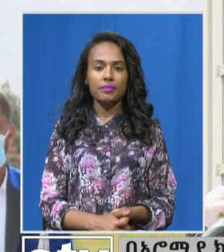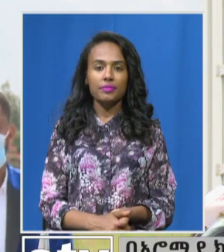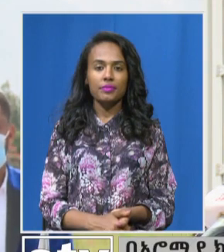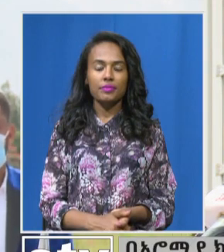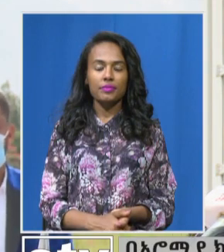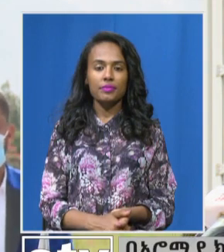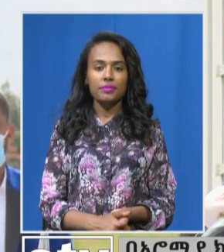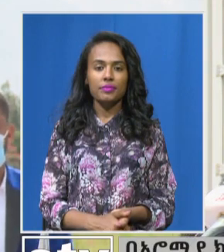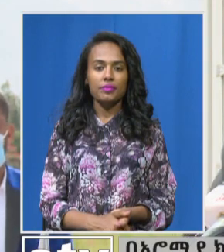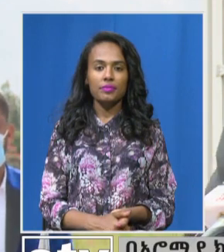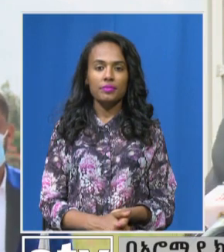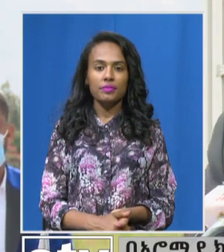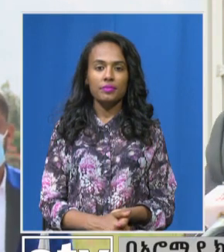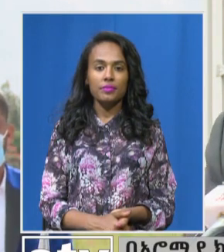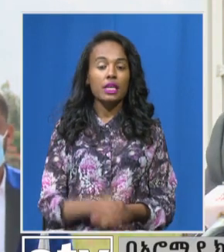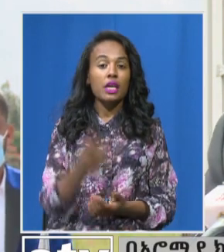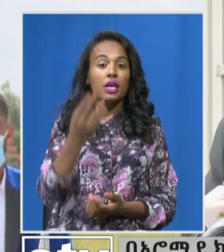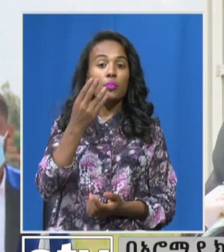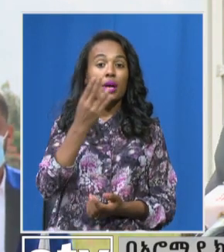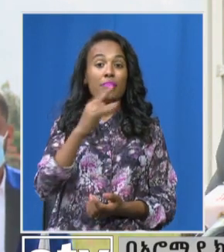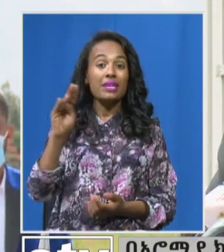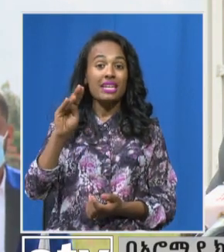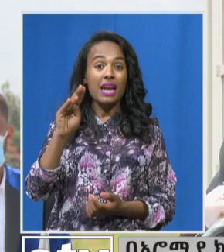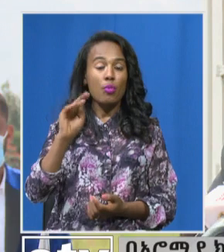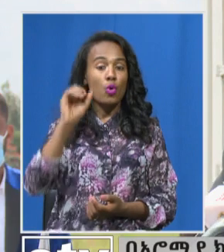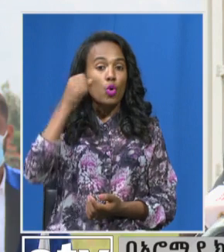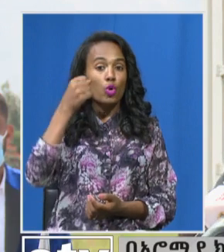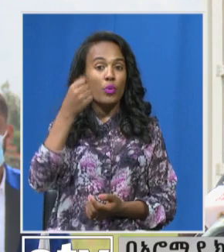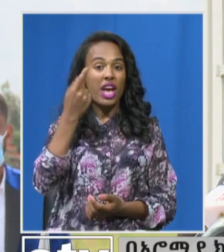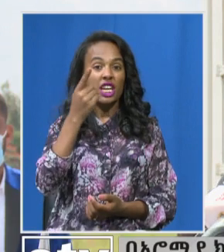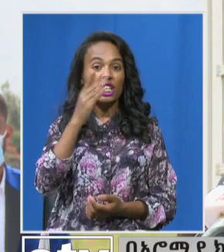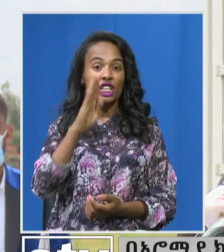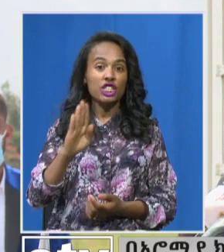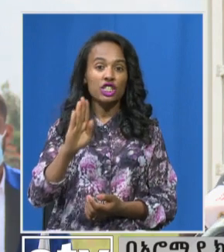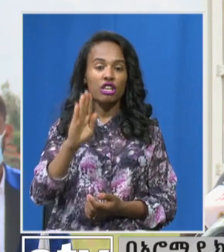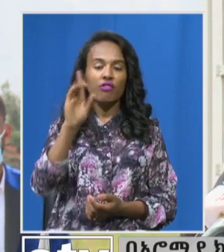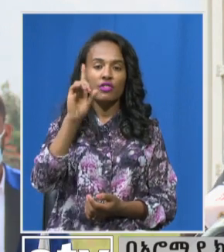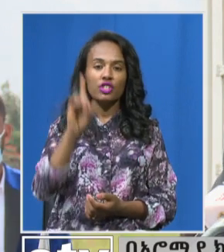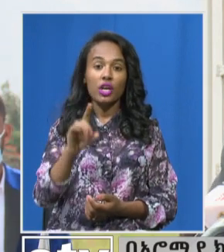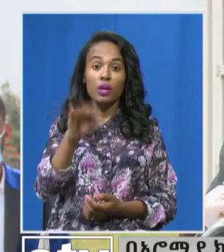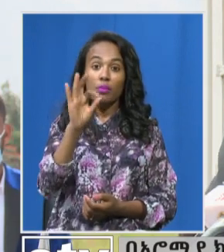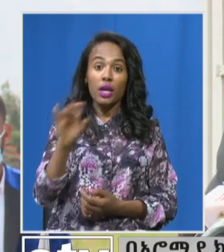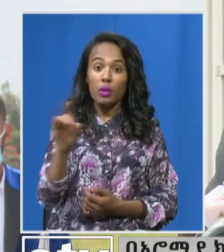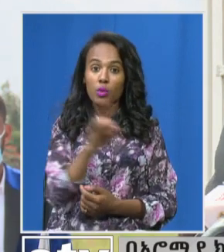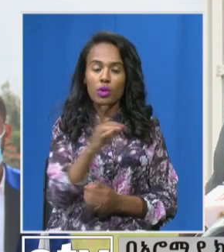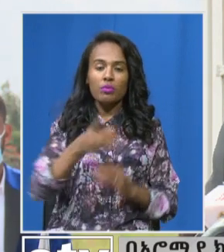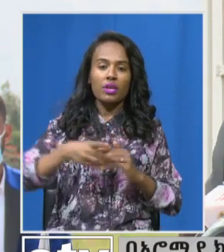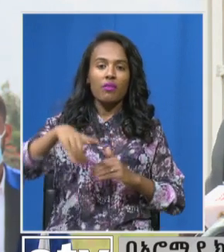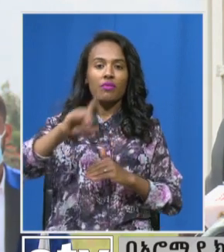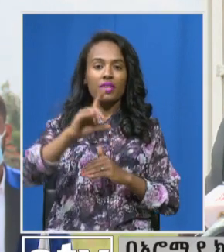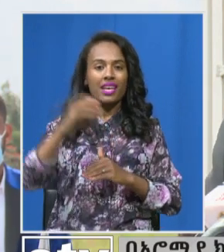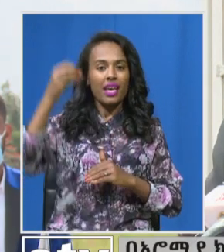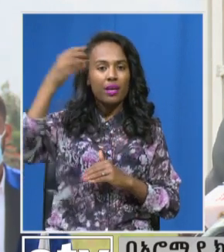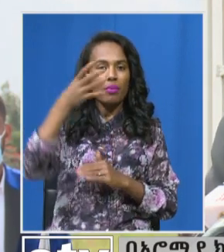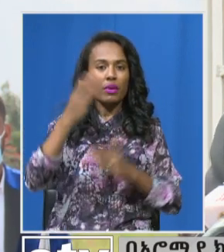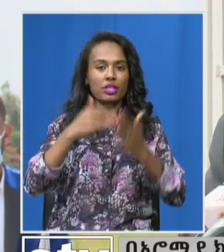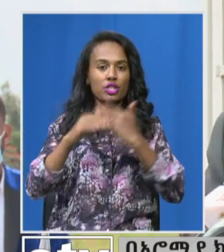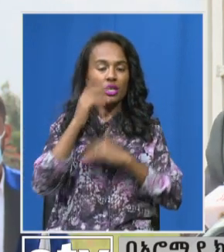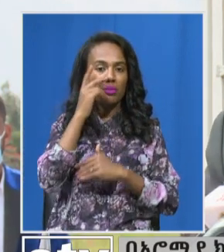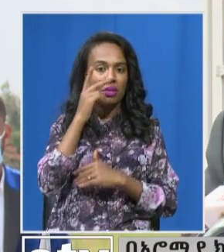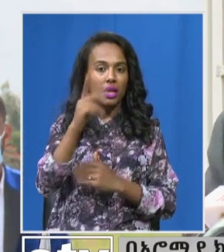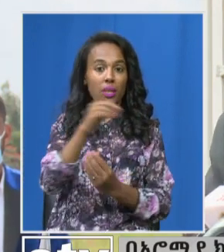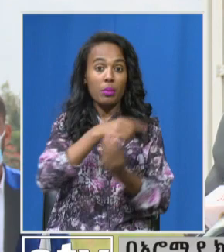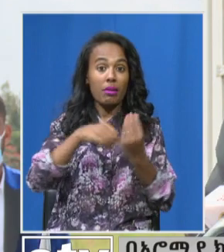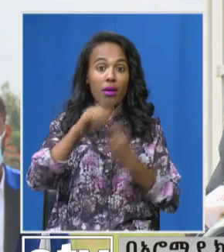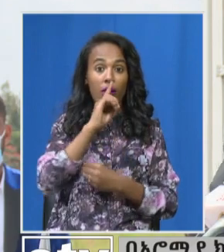ከንኬሰት አርገመናተው ማለት በምዕራብ ኦሮሚያ ነሽና ፊንጫ ግድብ የሚገኝበት ቢሆንም ግን ከፍተኛ የመብራት ችግር የሚታይበት